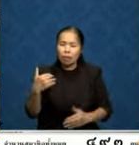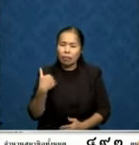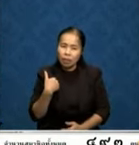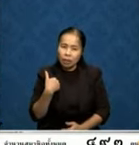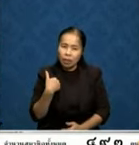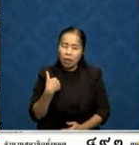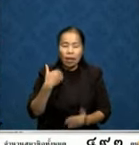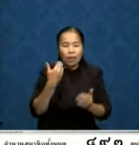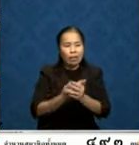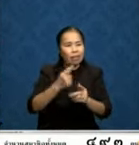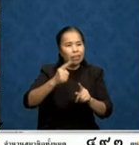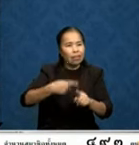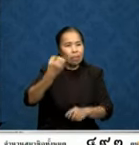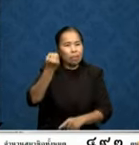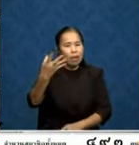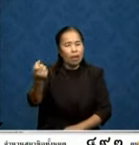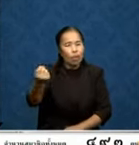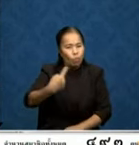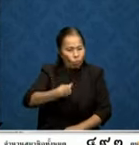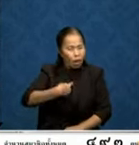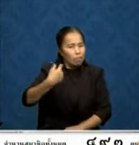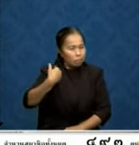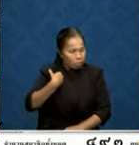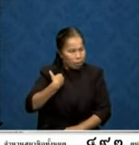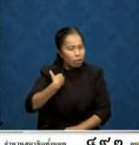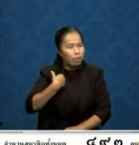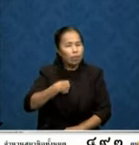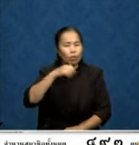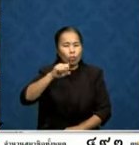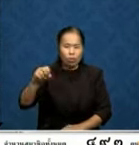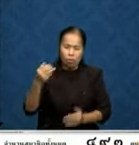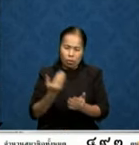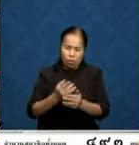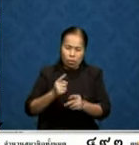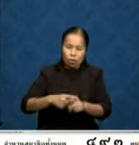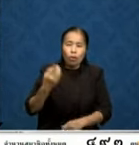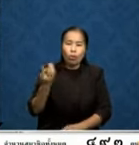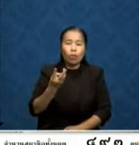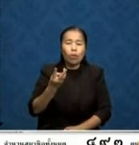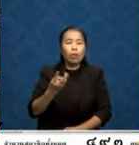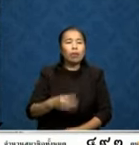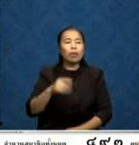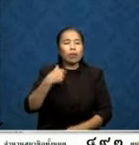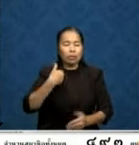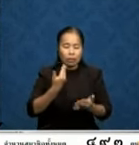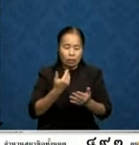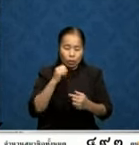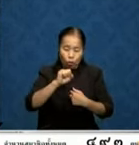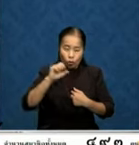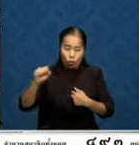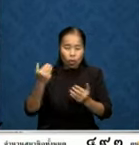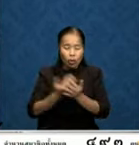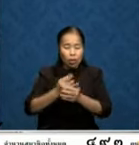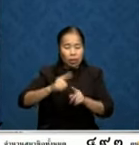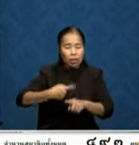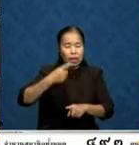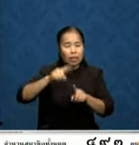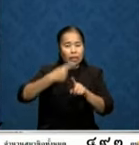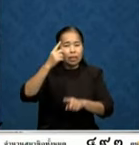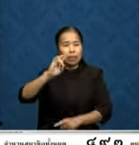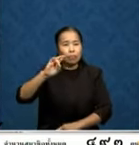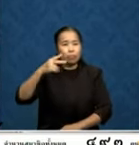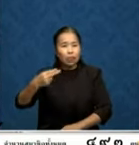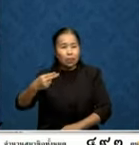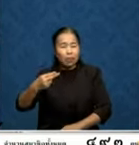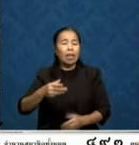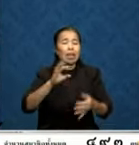เงินเดือนมากกว่าผู้แทนราษฎรมั้งครับผู้แทนราษฎรก็ได้มา 70,000 กว่าเดินเฉียดกีฬาสีนี่เกือบห